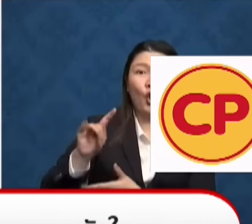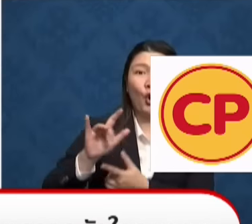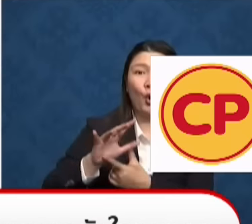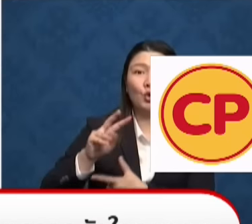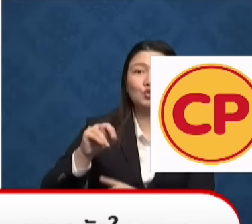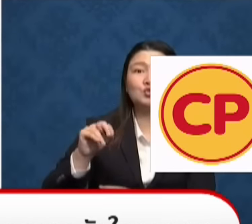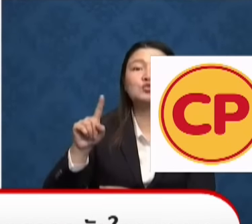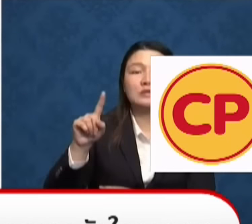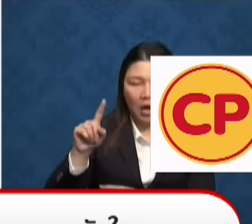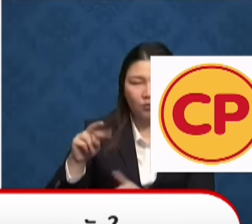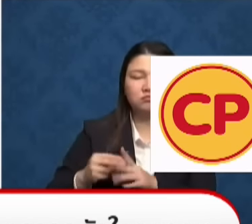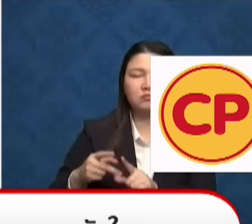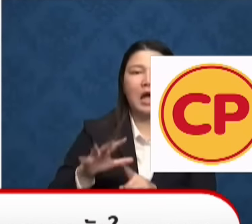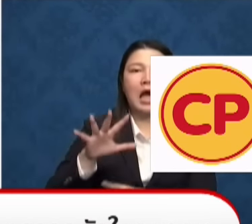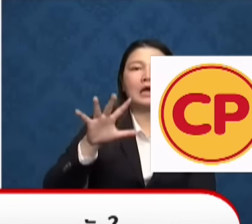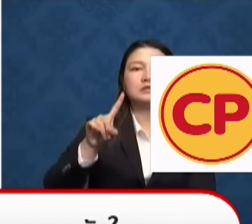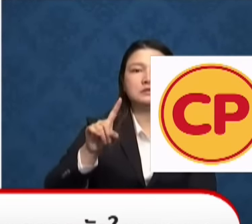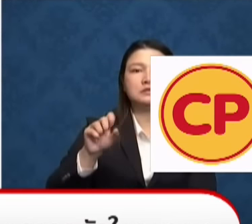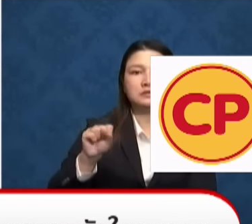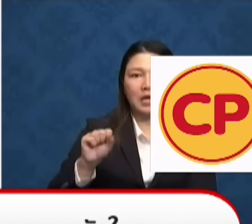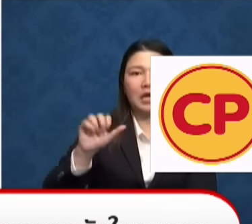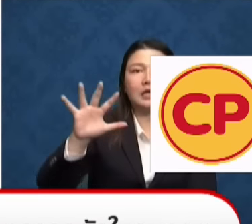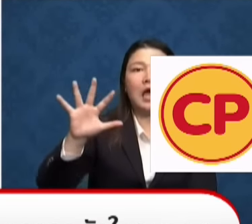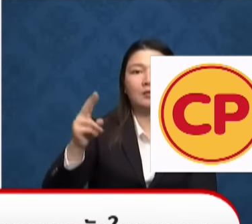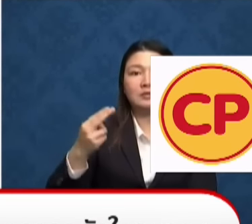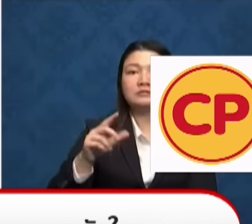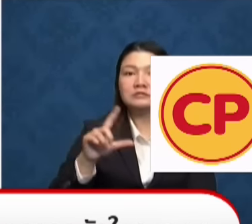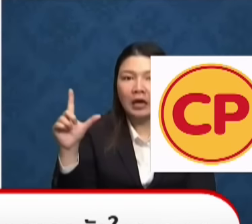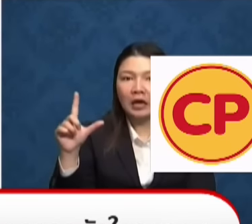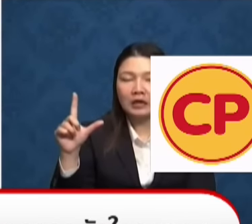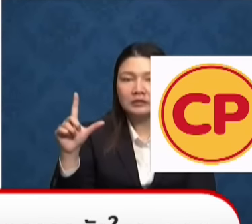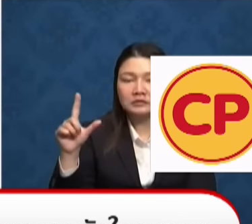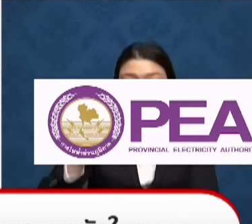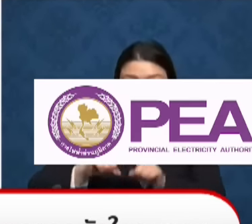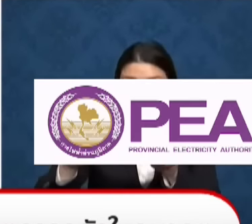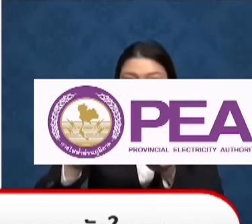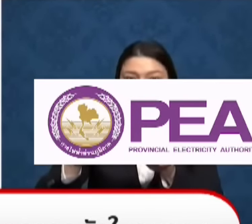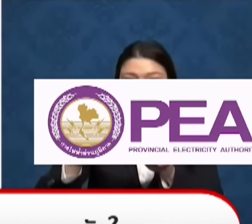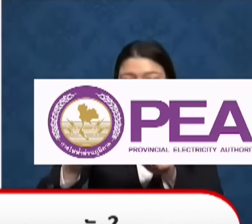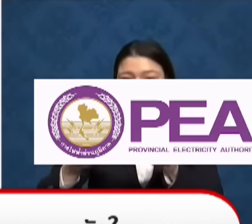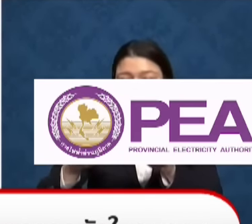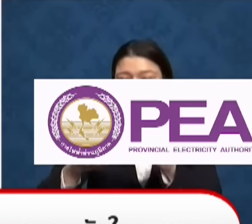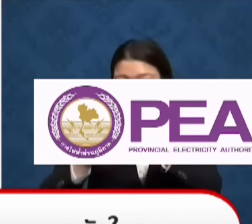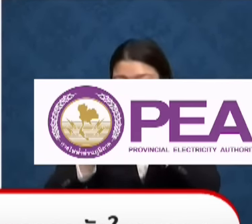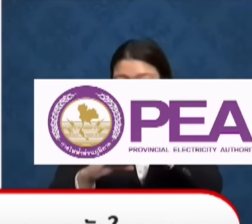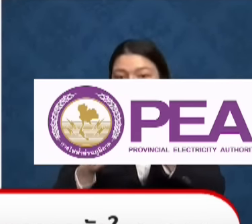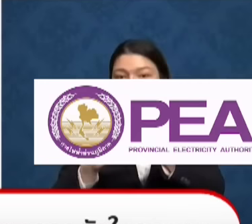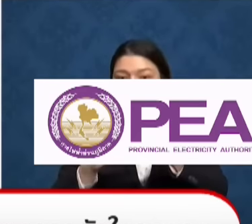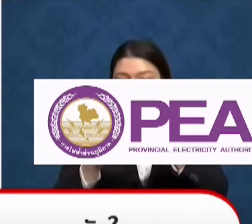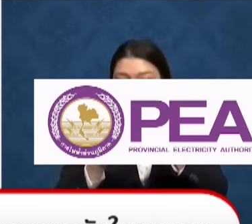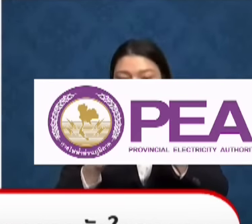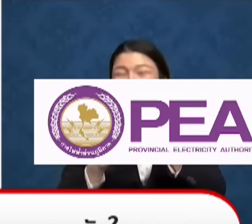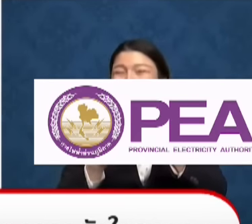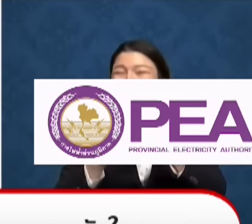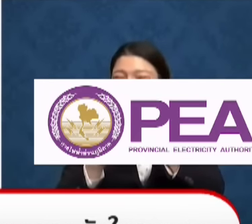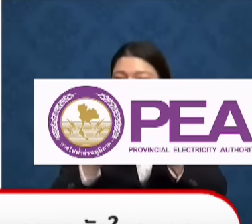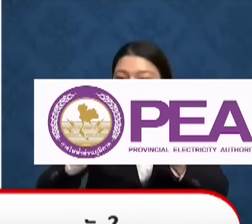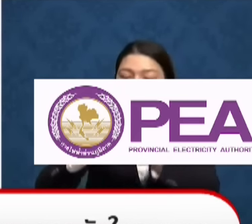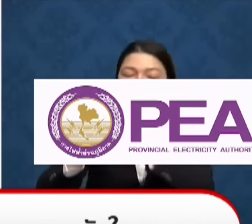ค่ 150,000 ล้านบาทเท่านั้นส่วนที่เหลือเป็นดอกเบี้ยที่ต้องจ่